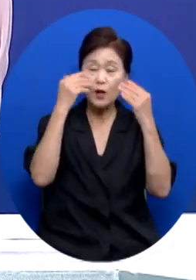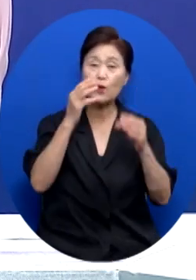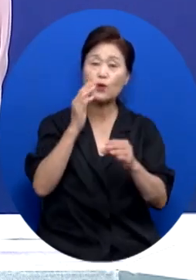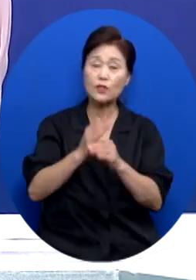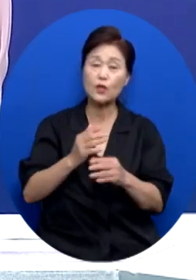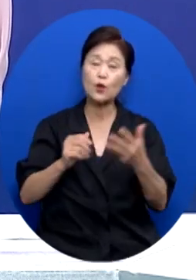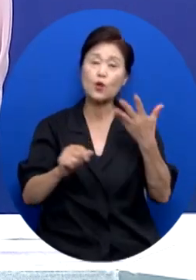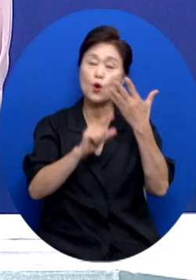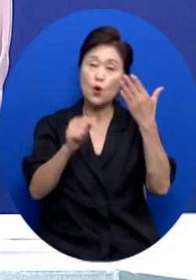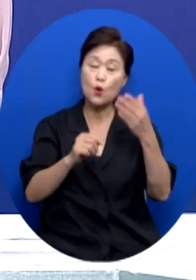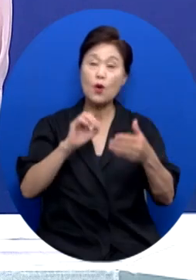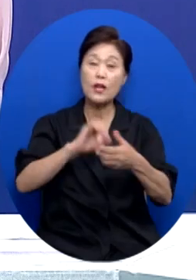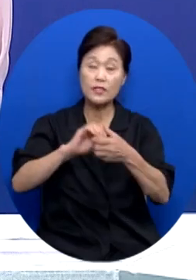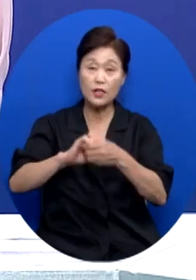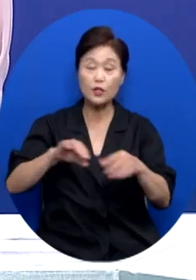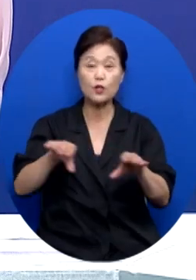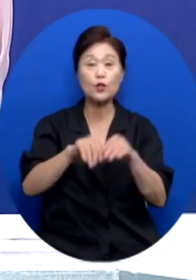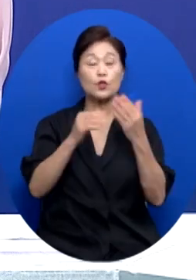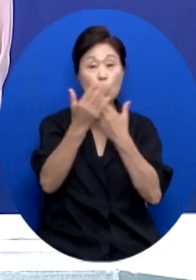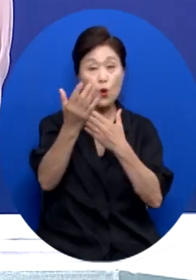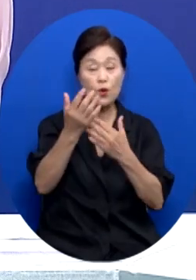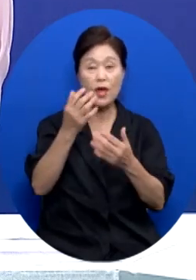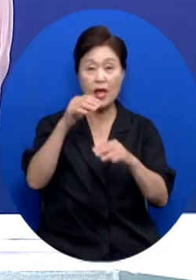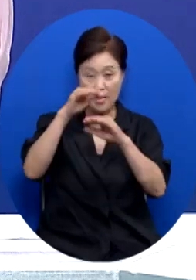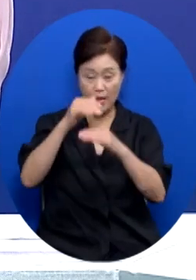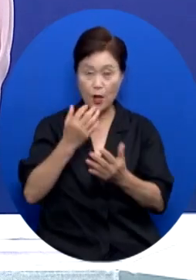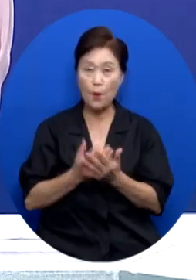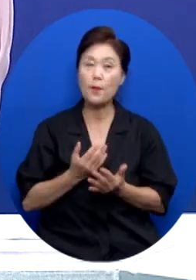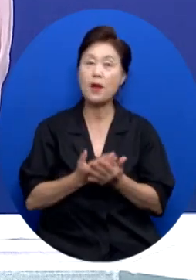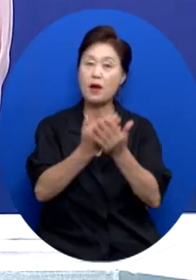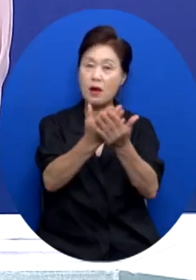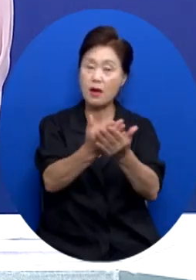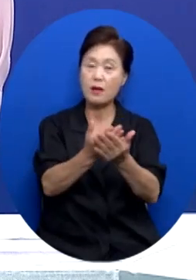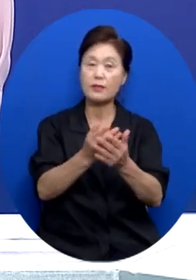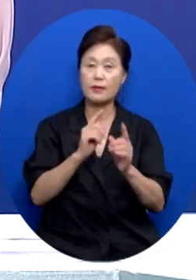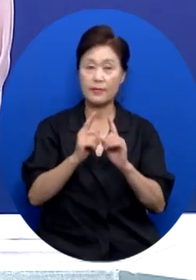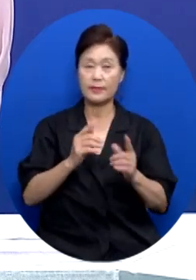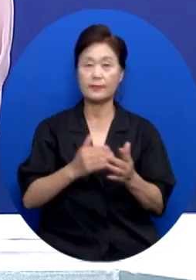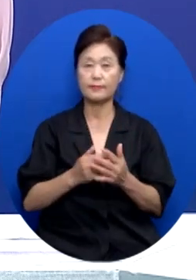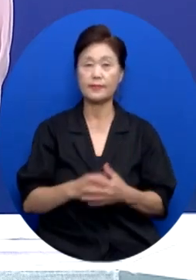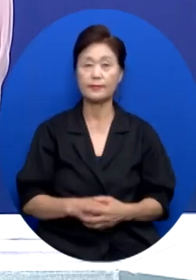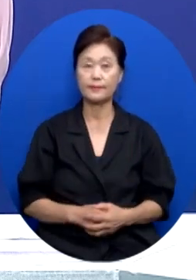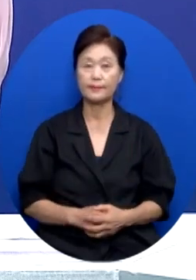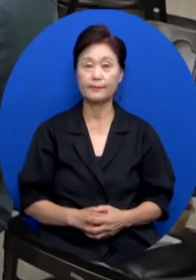9월 정기총회 안건으로 상정해 추진하자고 제안했습니다. 이현지 기자입니다.